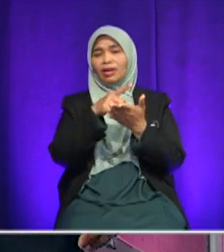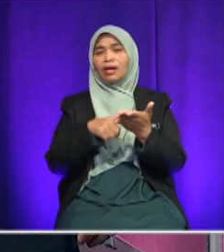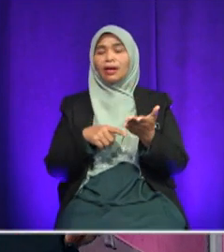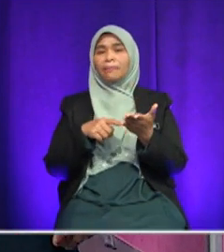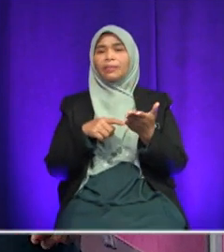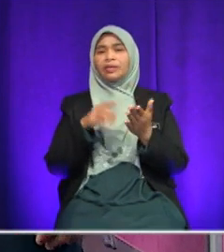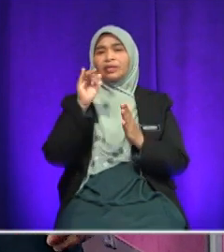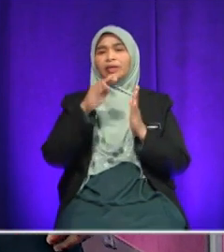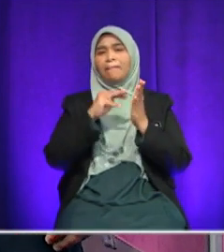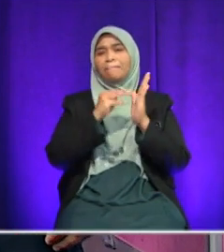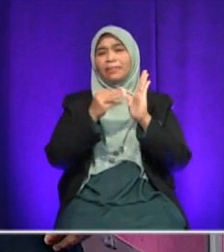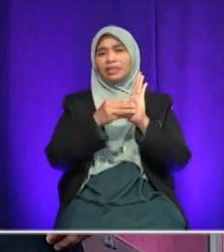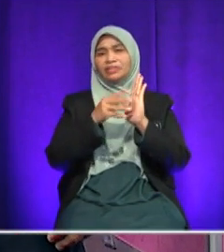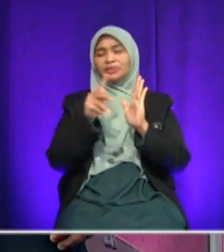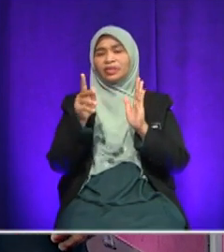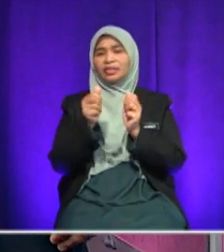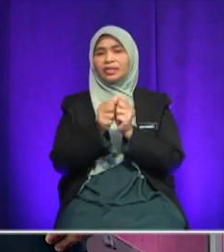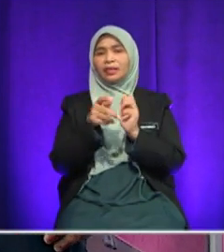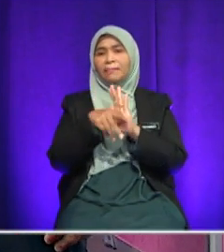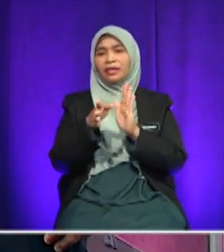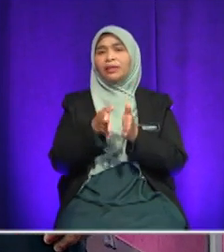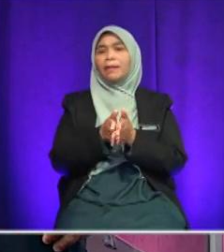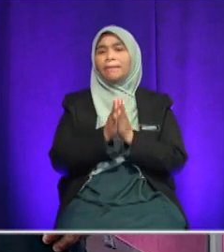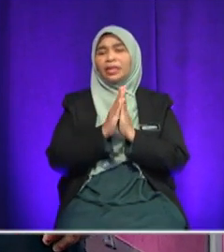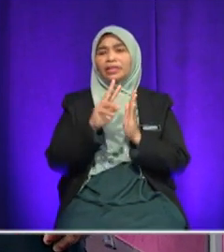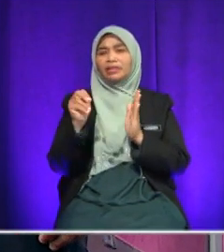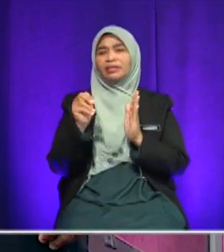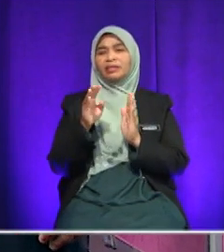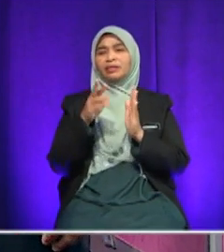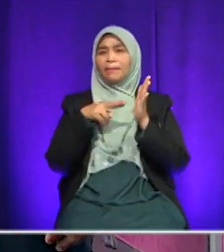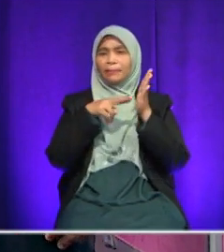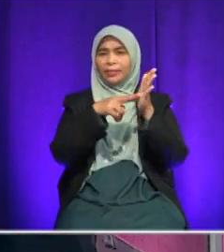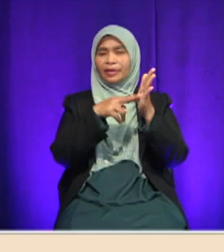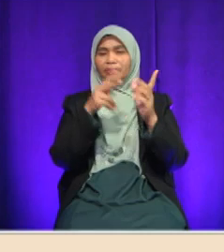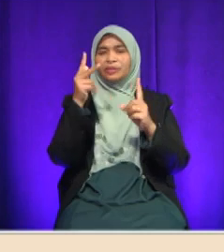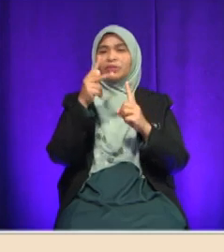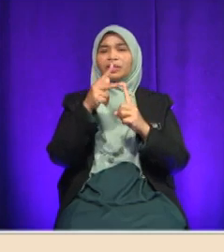dimaksudkan dengan permintaan. Okey, so permintaan ini merujuk kepada